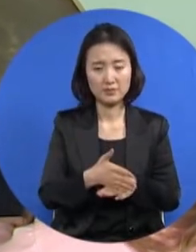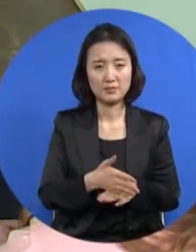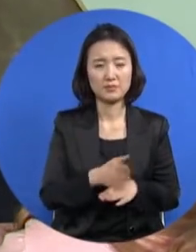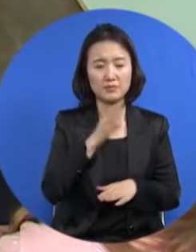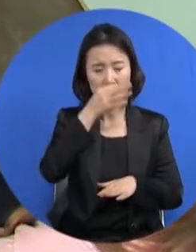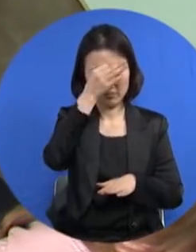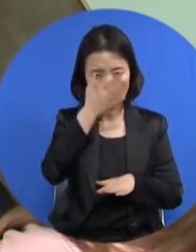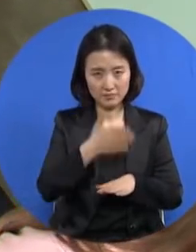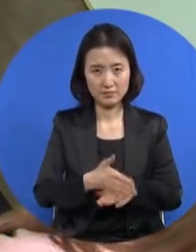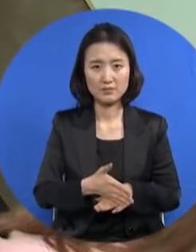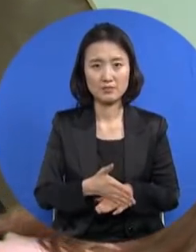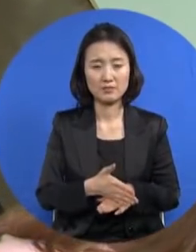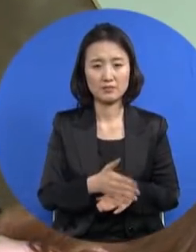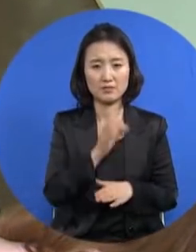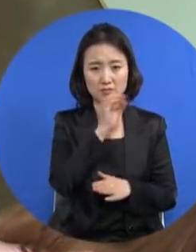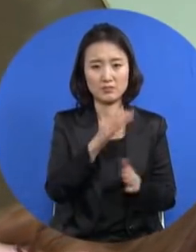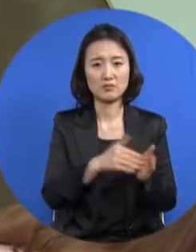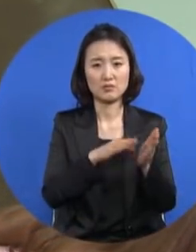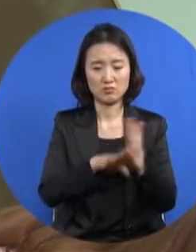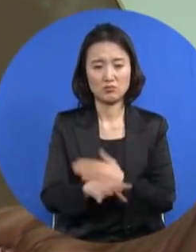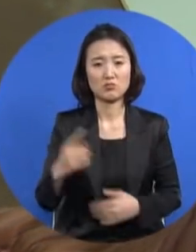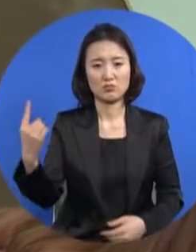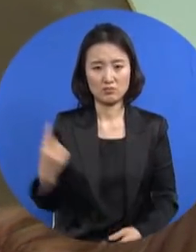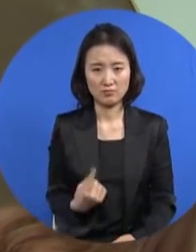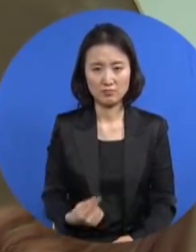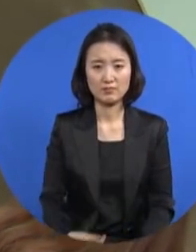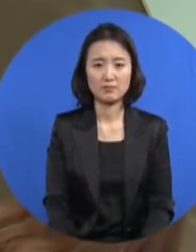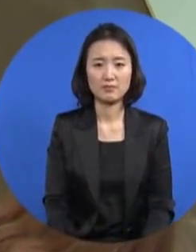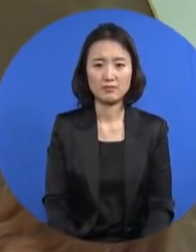정중하게 사과를 하고 왔다는 거예요.